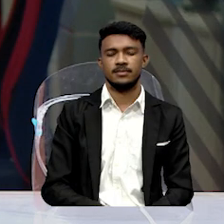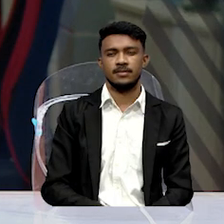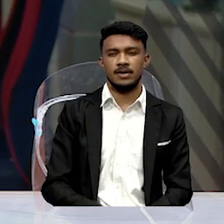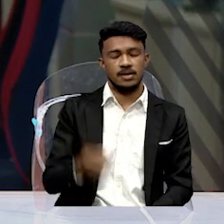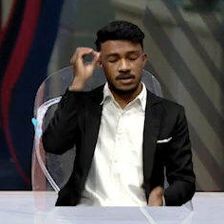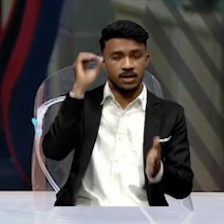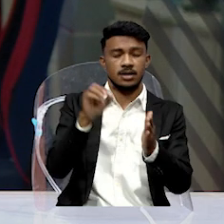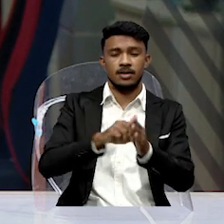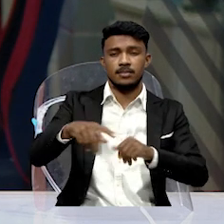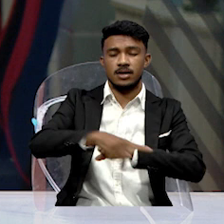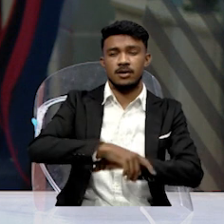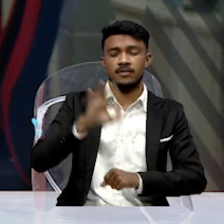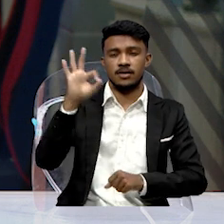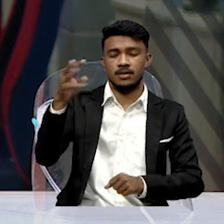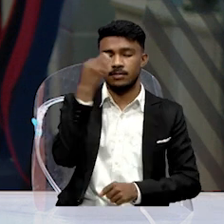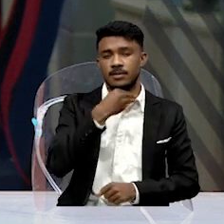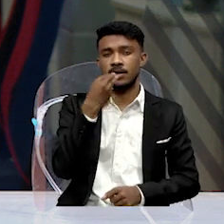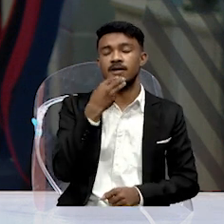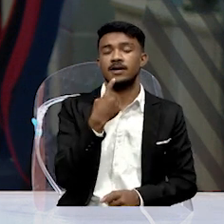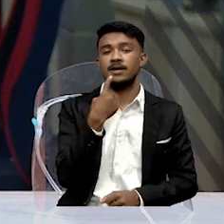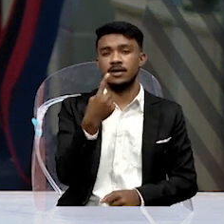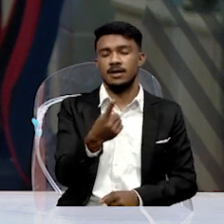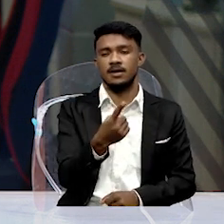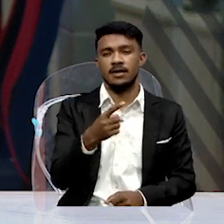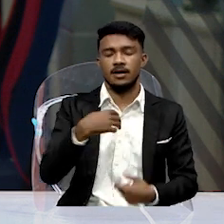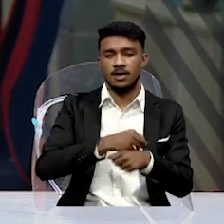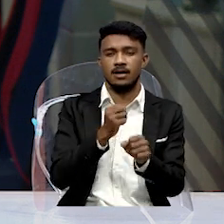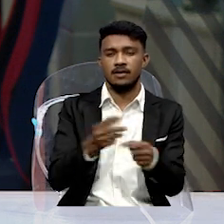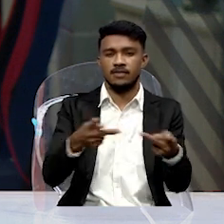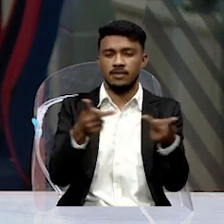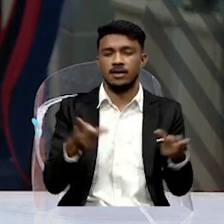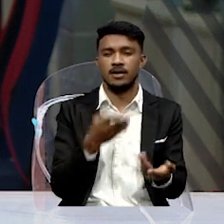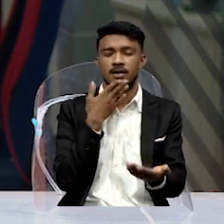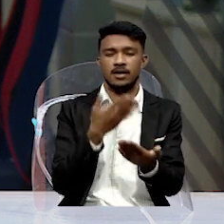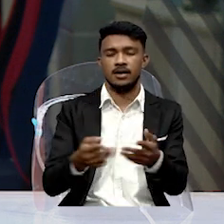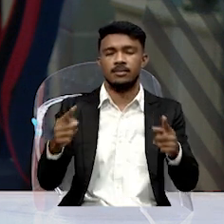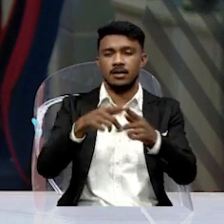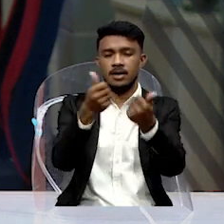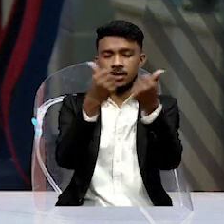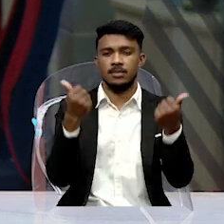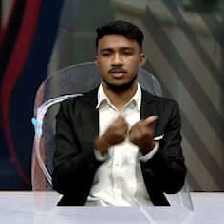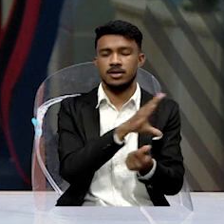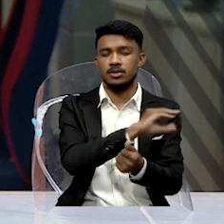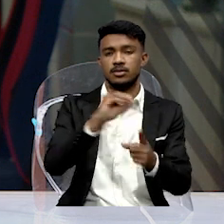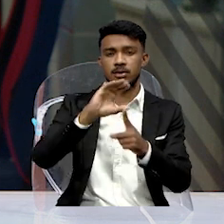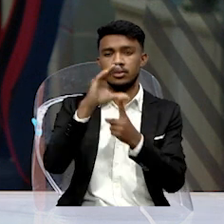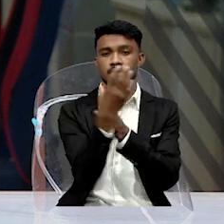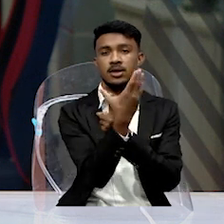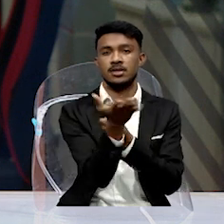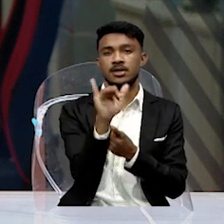Sekretaris Jeral Partido Fretiling Maria Alkatiri HTT, Sekria Fatin Dignu Ba Arte Marsial No Ritual Sirah.